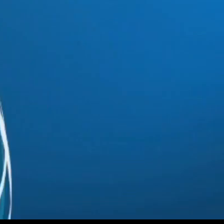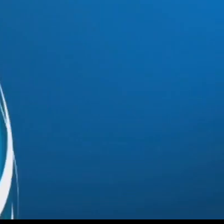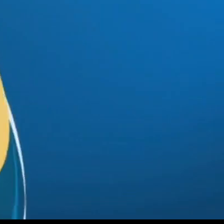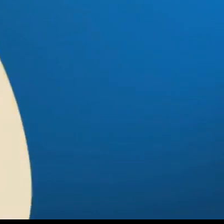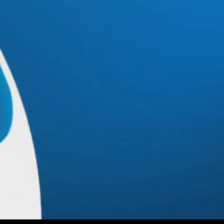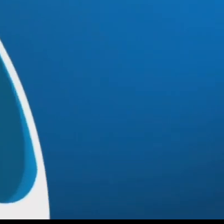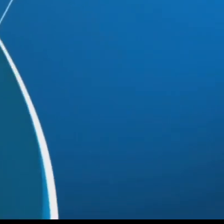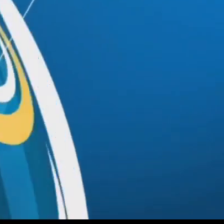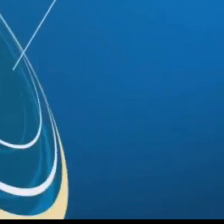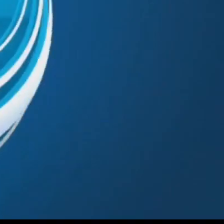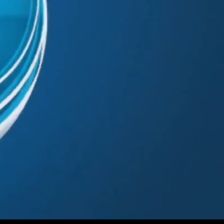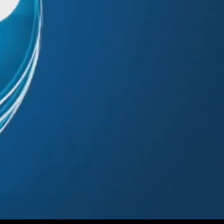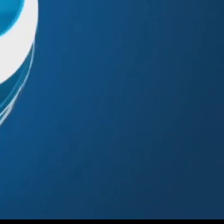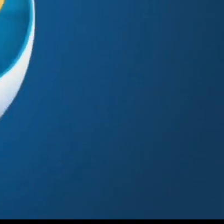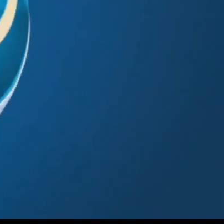Générique